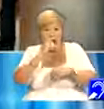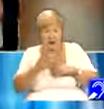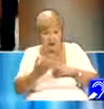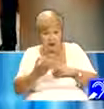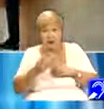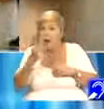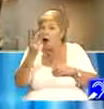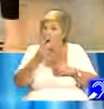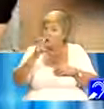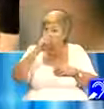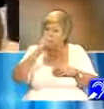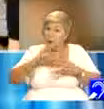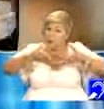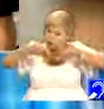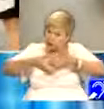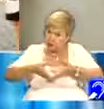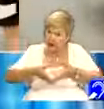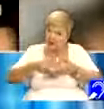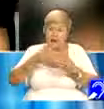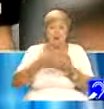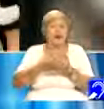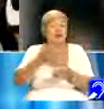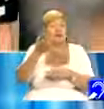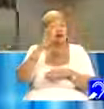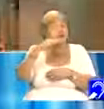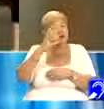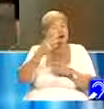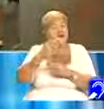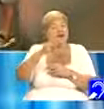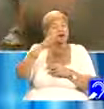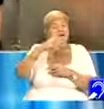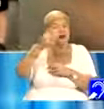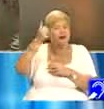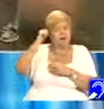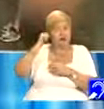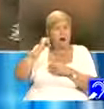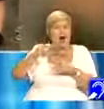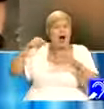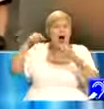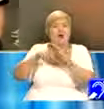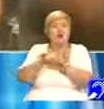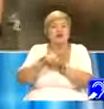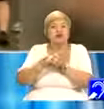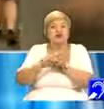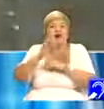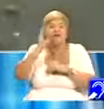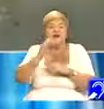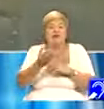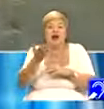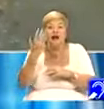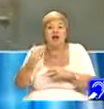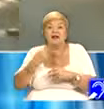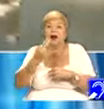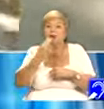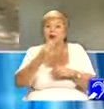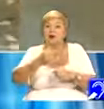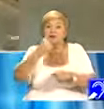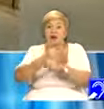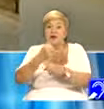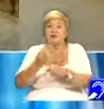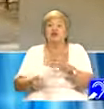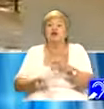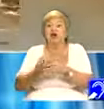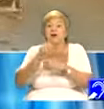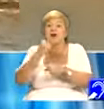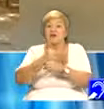doi s-au prezentat după ce, cu câteva zile în urmă, fugiseră cu câteva ore înainte ca perchezițiile efectuate de către foarte mulți